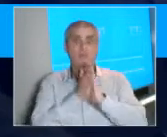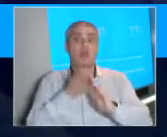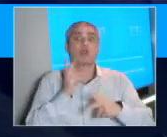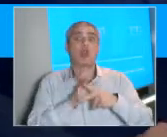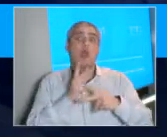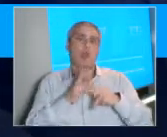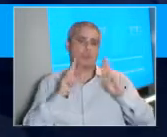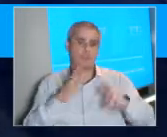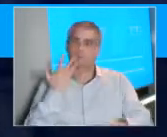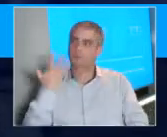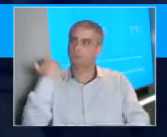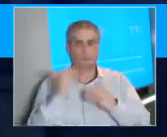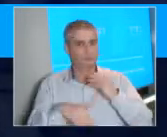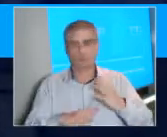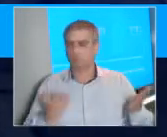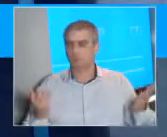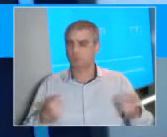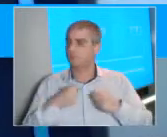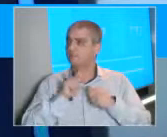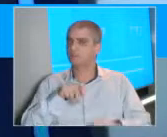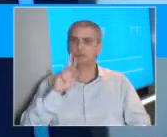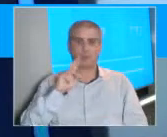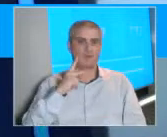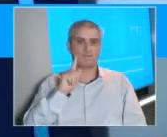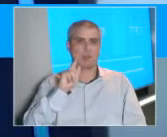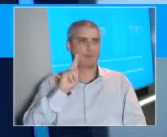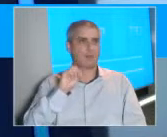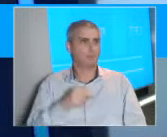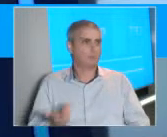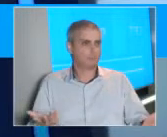חולה לחלוטין בחמש שנים האחרונות. חבר הכנסת רועי פולקמן, שמע,